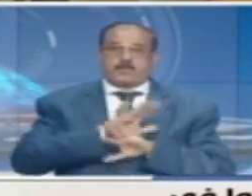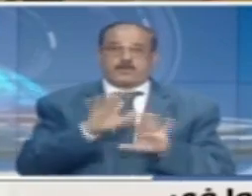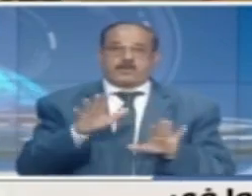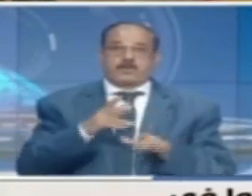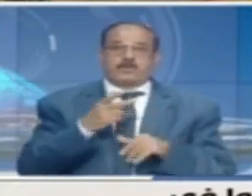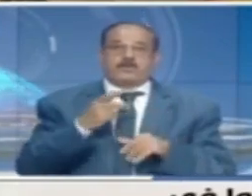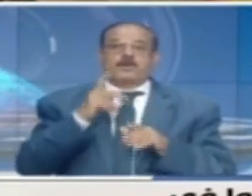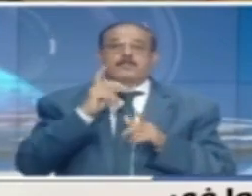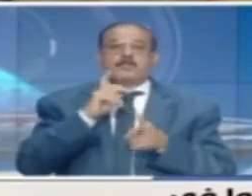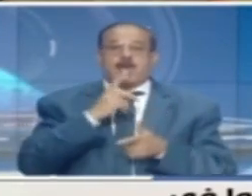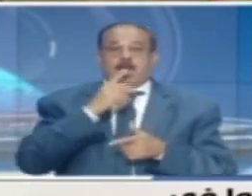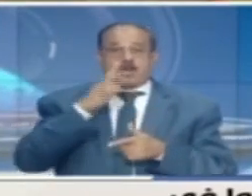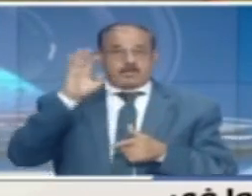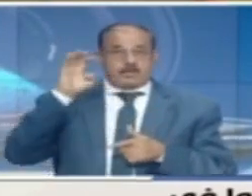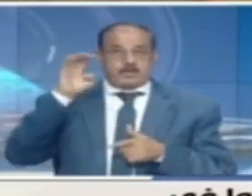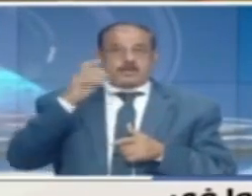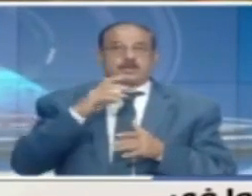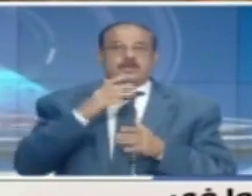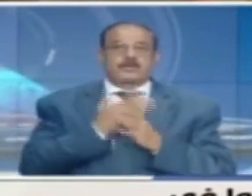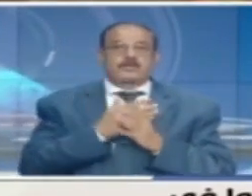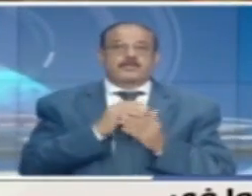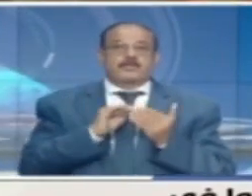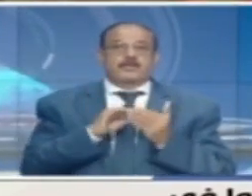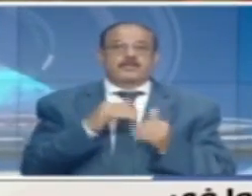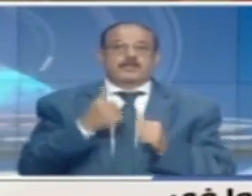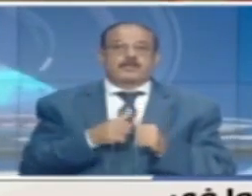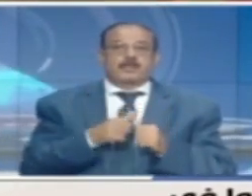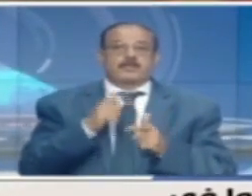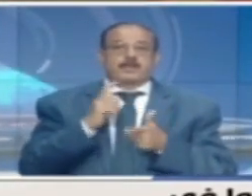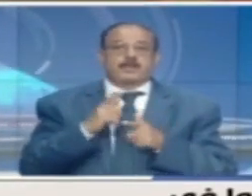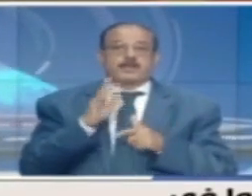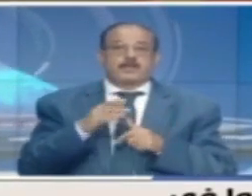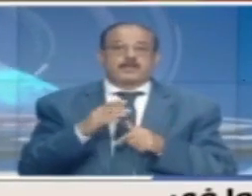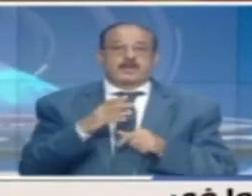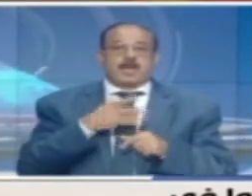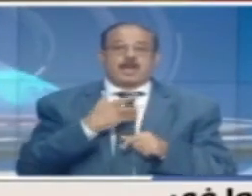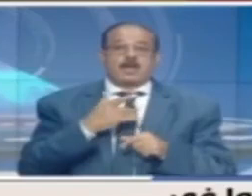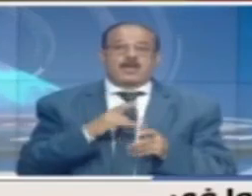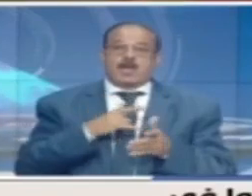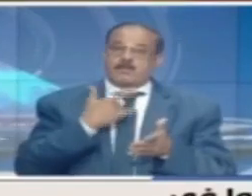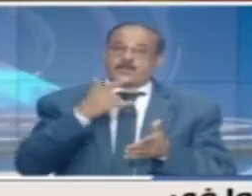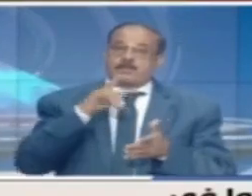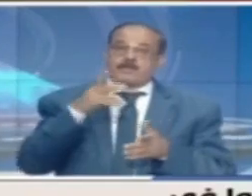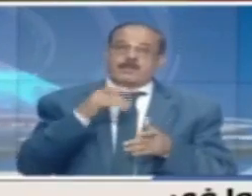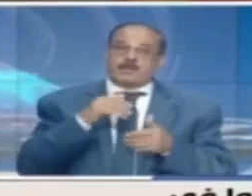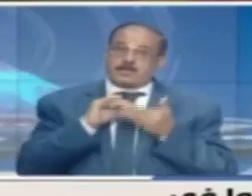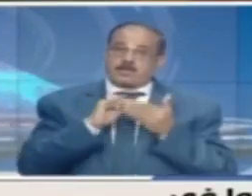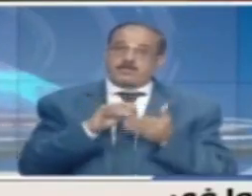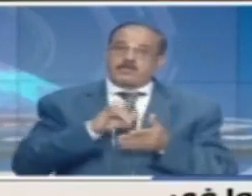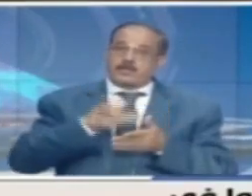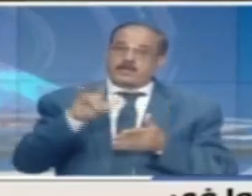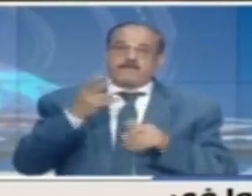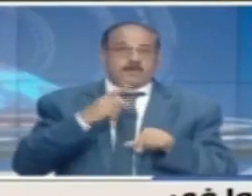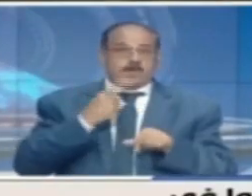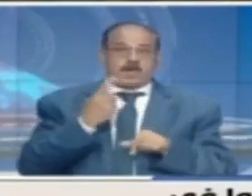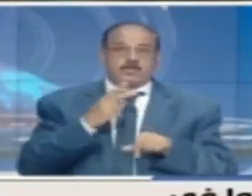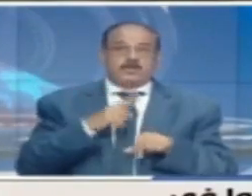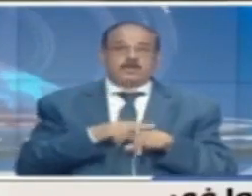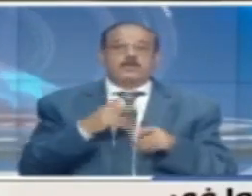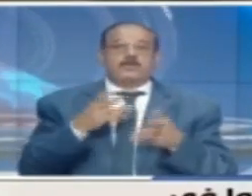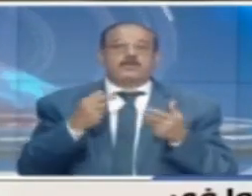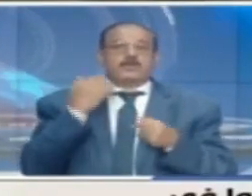الولايات المتحدة ما زالت ملتزمة بمساعدة ما تبقى أو من تبقى من الأمريكيين الذين